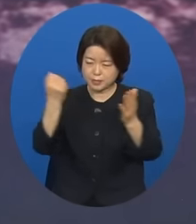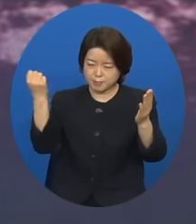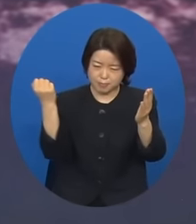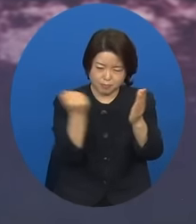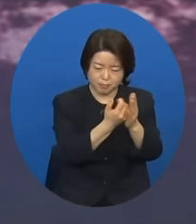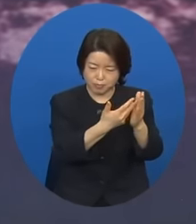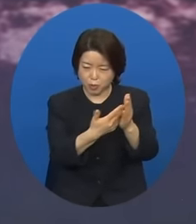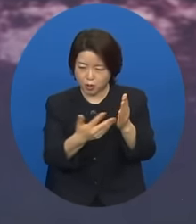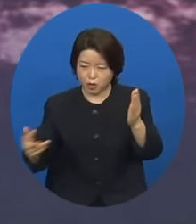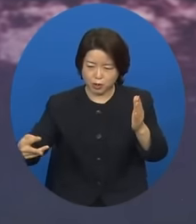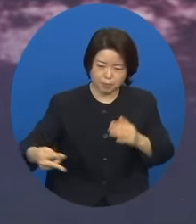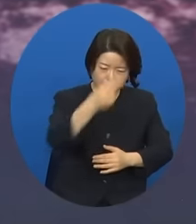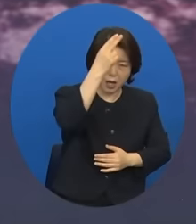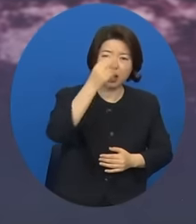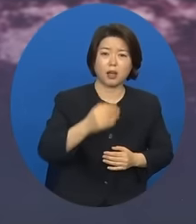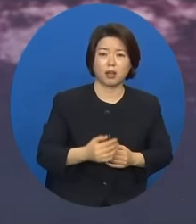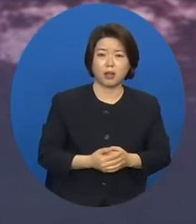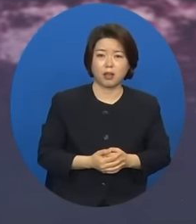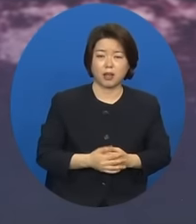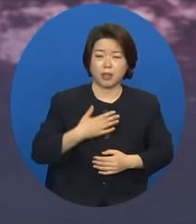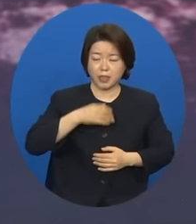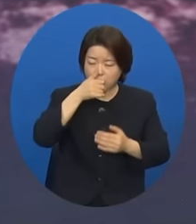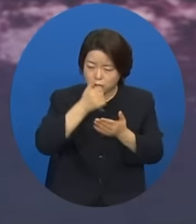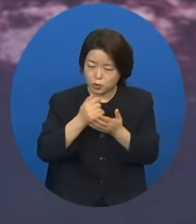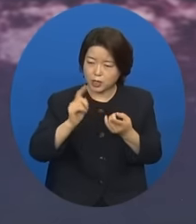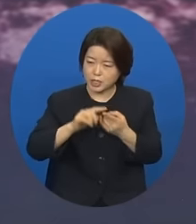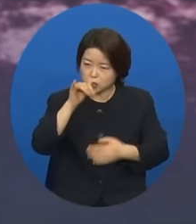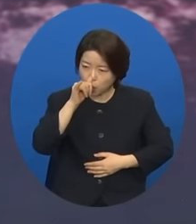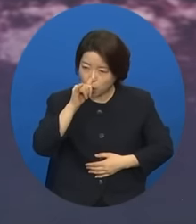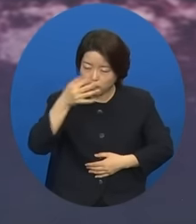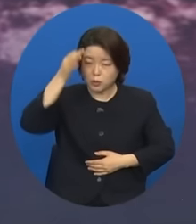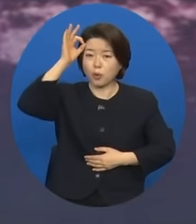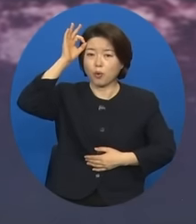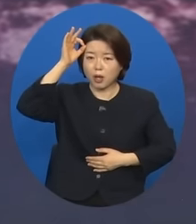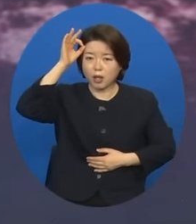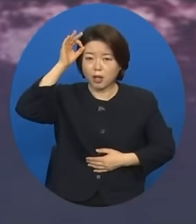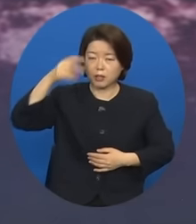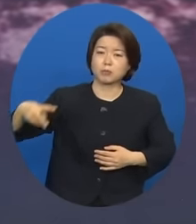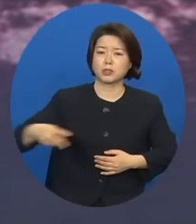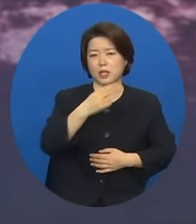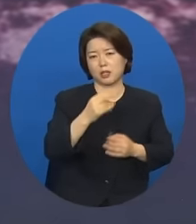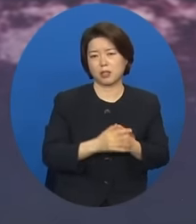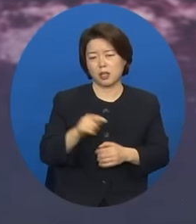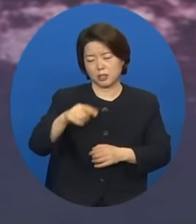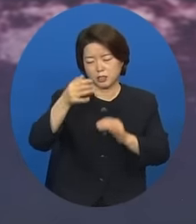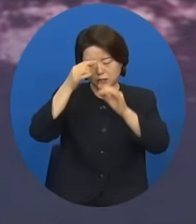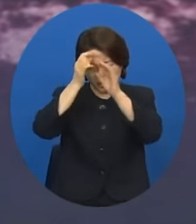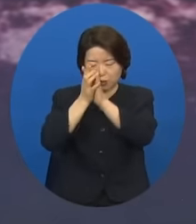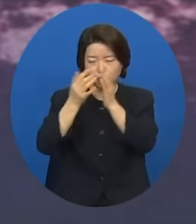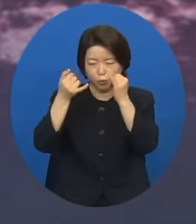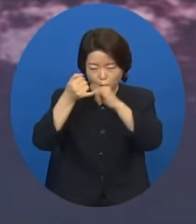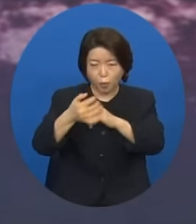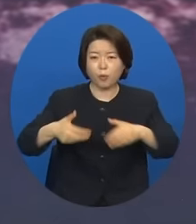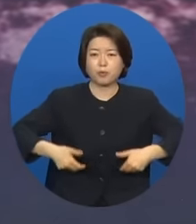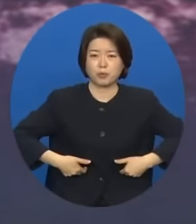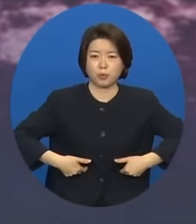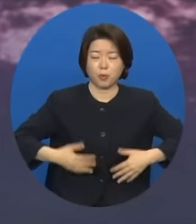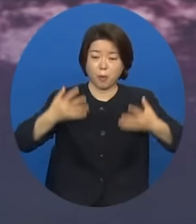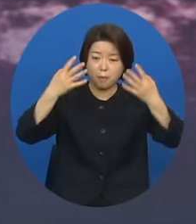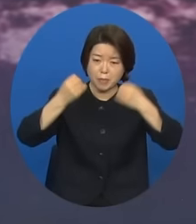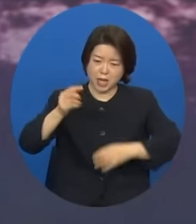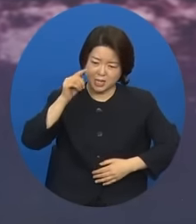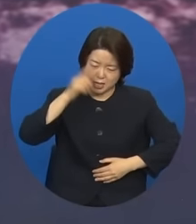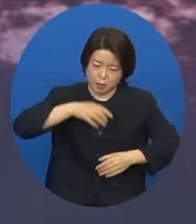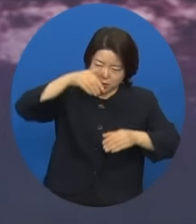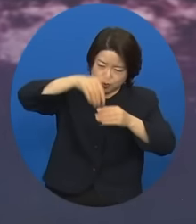돼요 싹을 완전히 잘라버려야 됩니다 그 기도를 꼭 하셔야 됩니다 많은 가라지들을 묻혀 있기 때문에